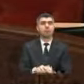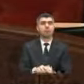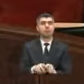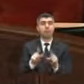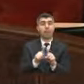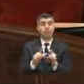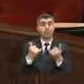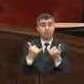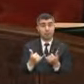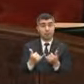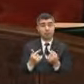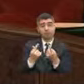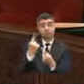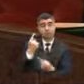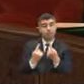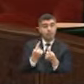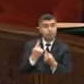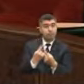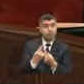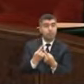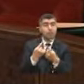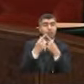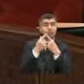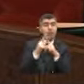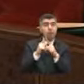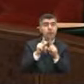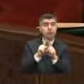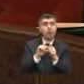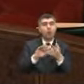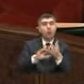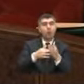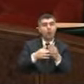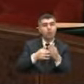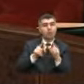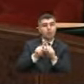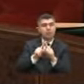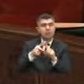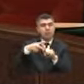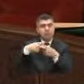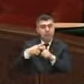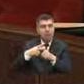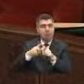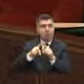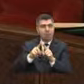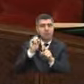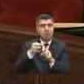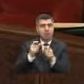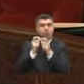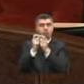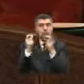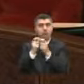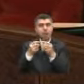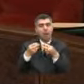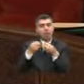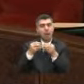الان كاين عده مستويات، القطاع ديال الصناعي الان اصبح بامكان القطاع الخاص انه ينتج وان يبيع القطاع